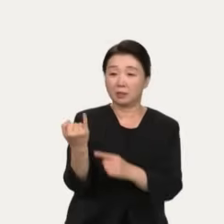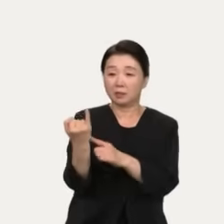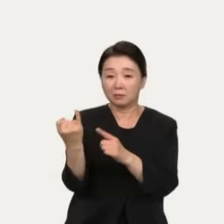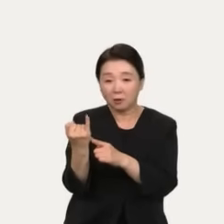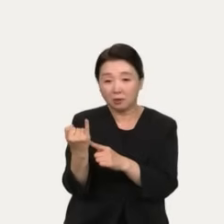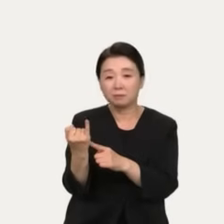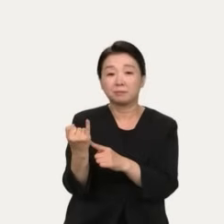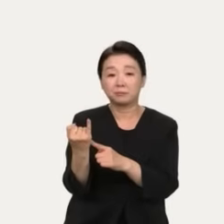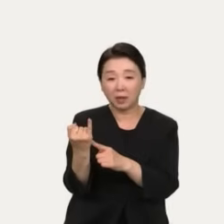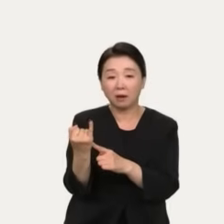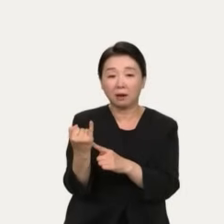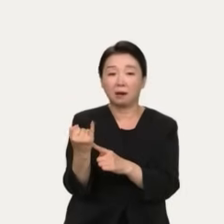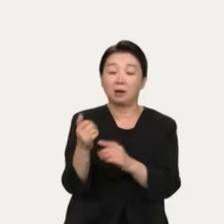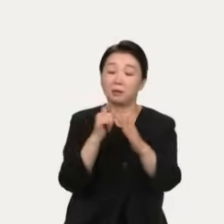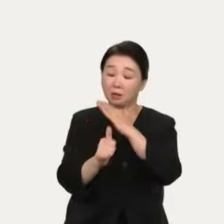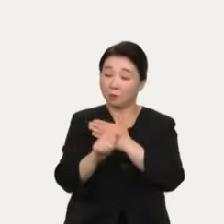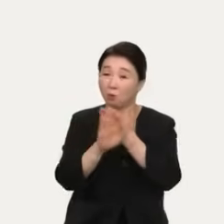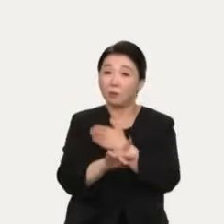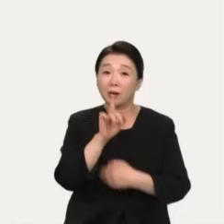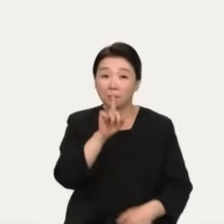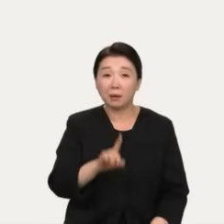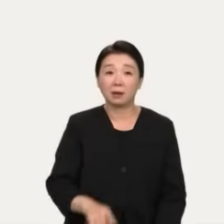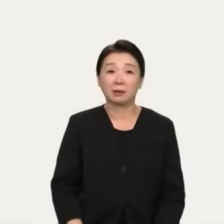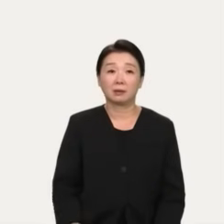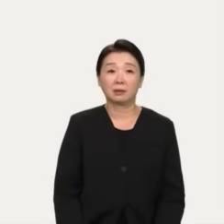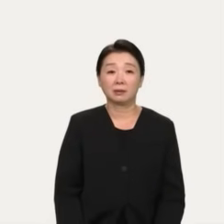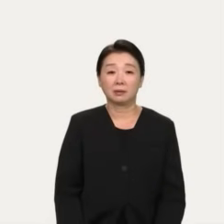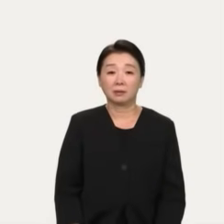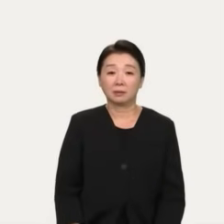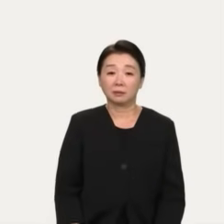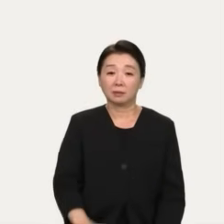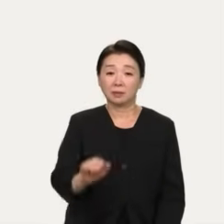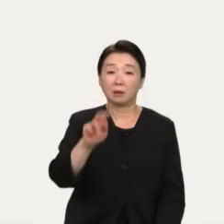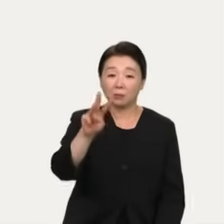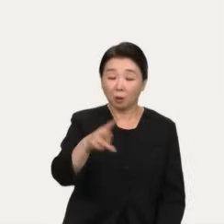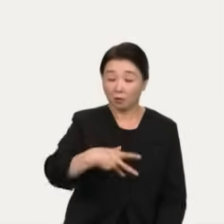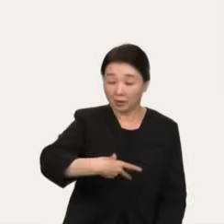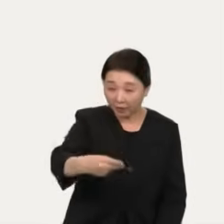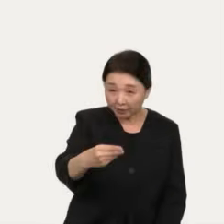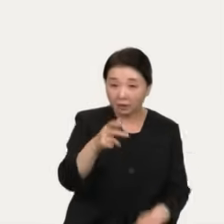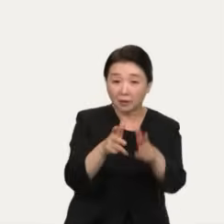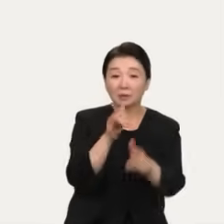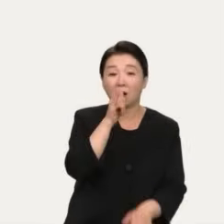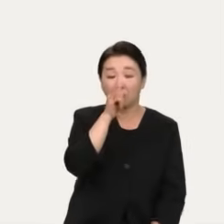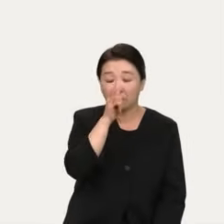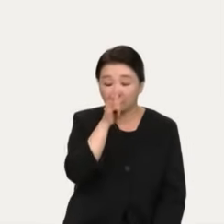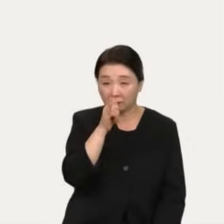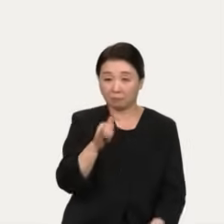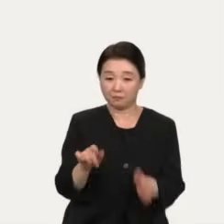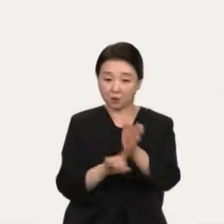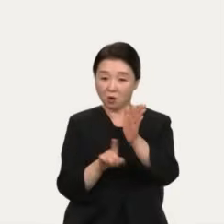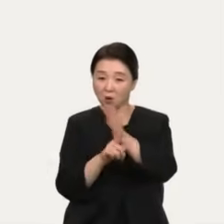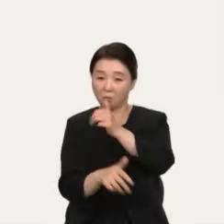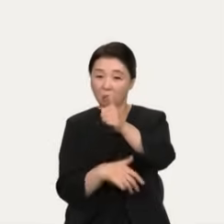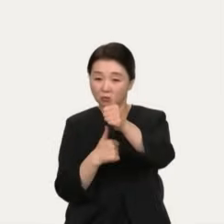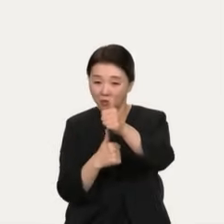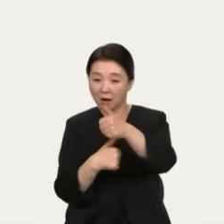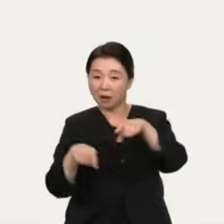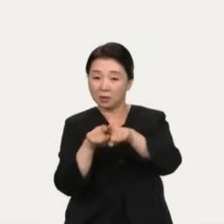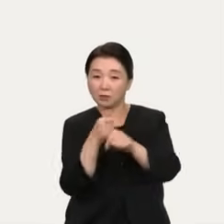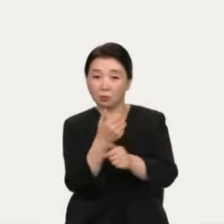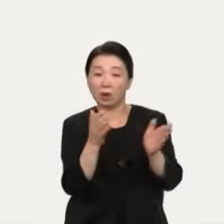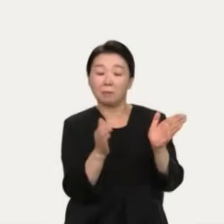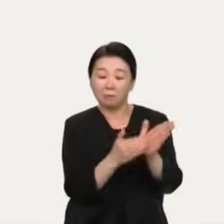소개해 줬다고 진술한 겁니다 이어 BMW 렌터카 사업을 한다며 영업 본부장에게 소개해 주고 잘 챙겨봐 달라고